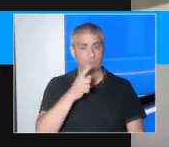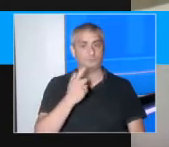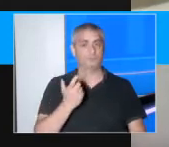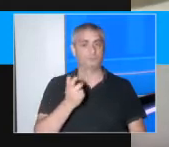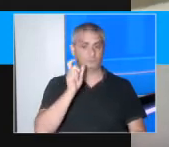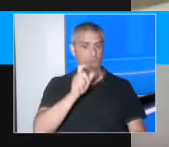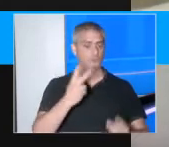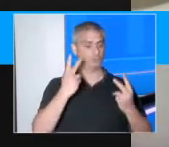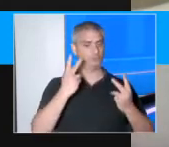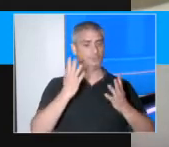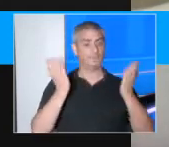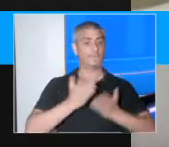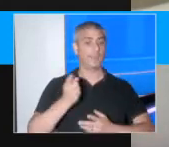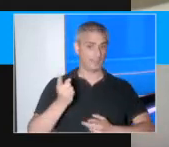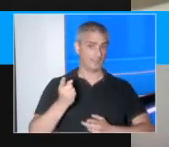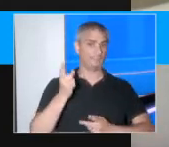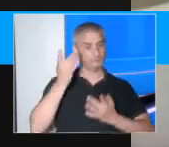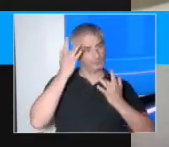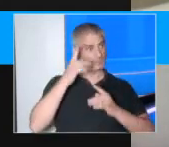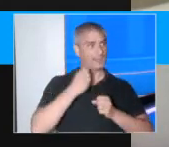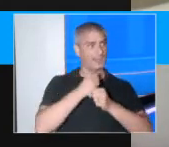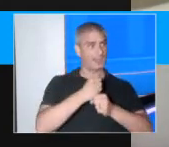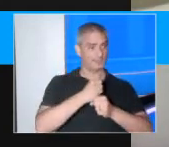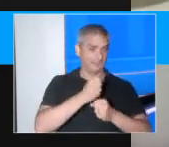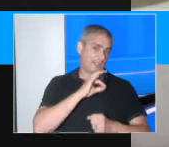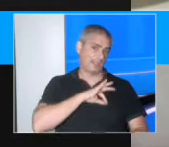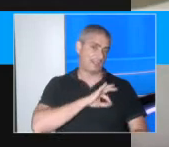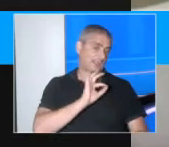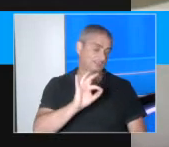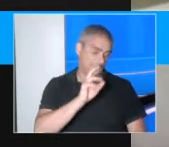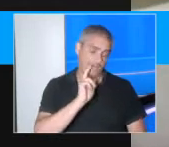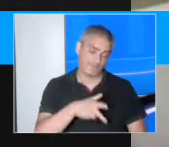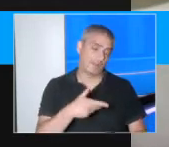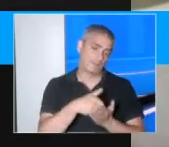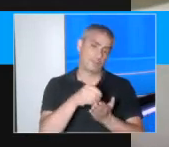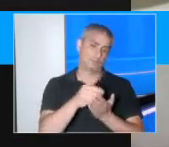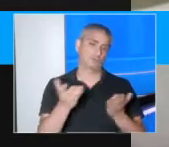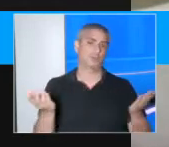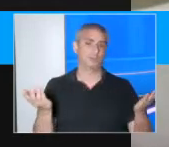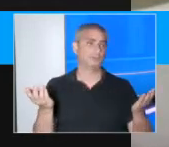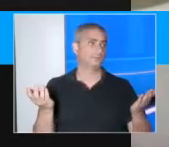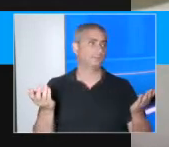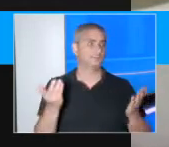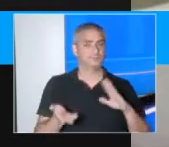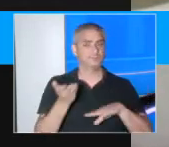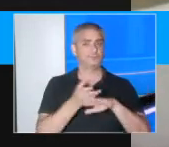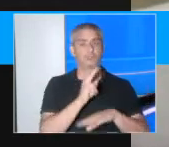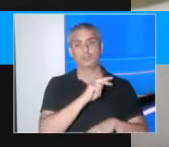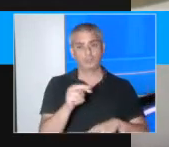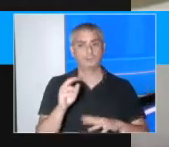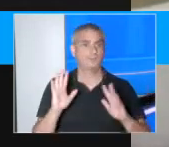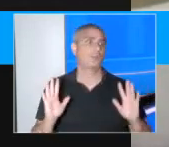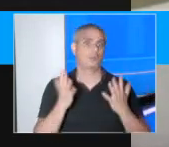לאישיות מהנגב שתדאג ותייצג את האינטרסים, גם תמשיך להעלות את הנושאים הבוערים של